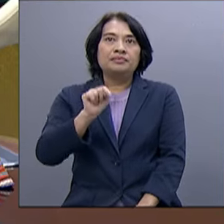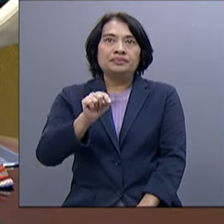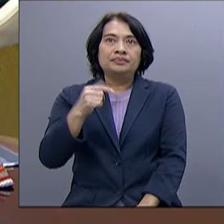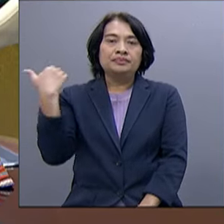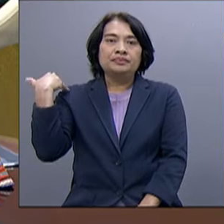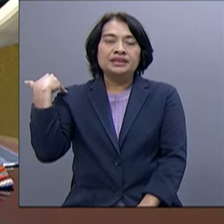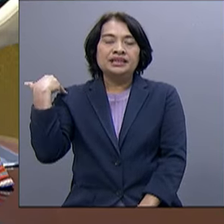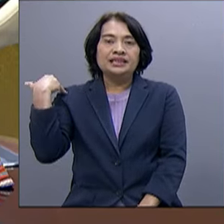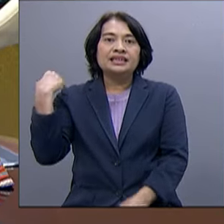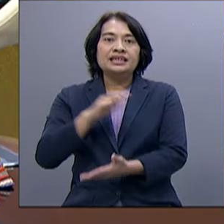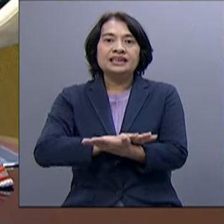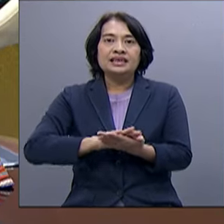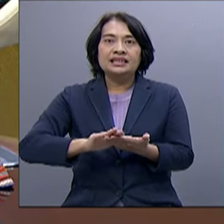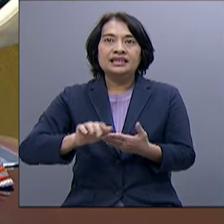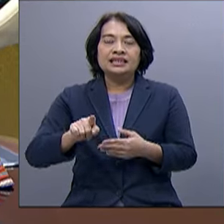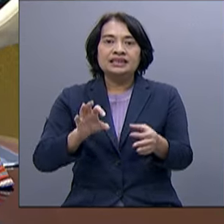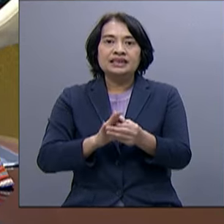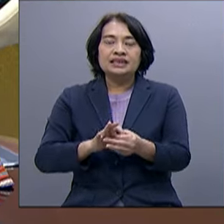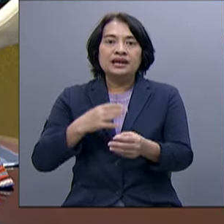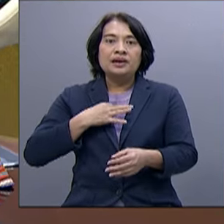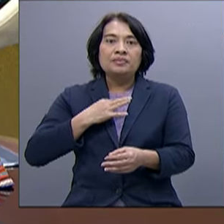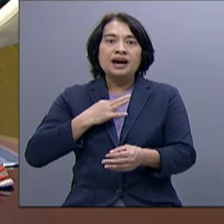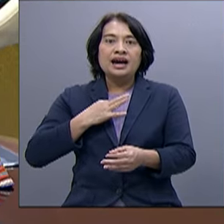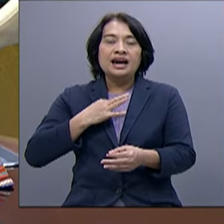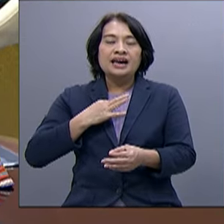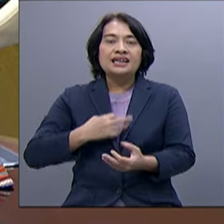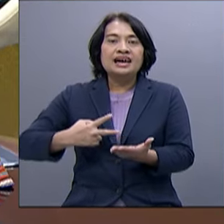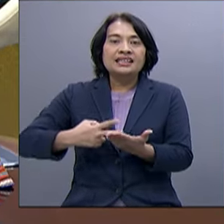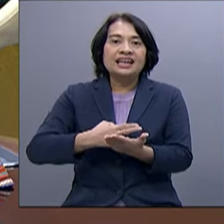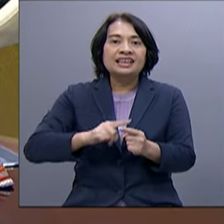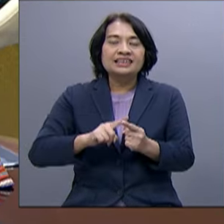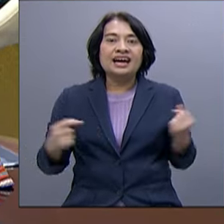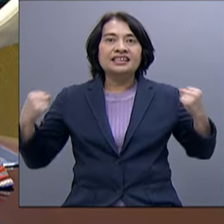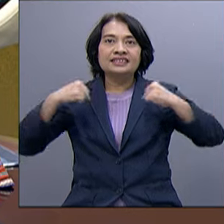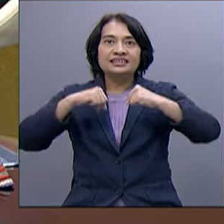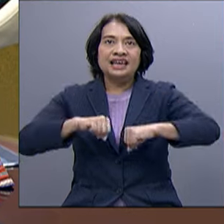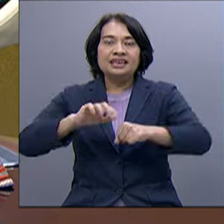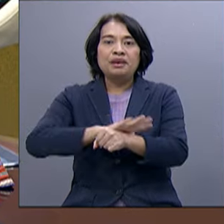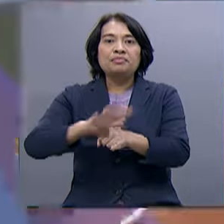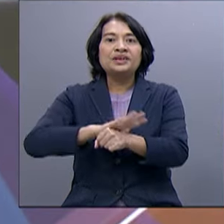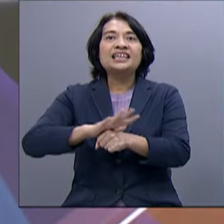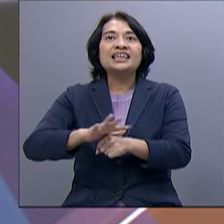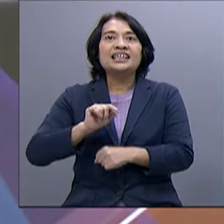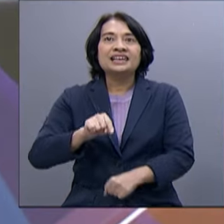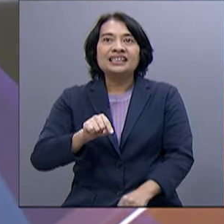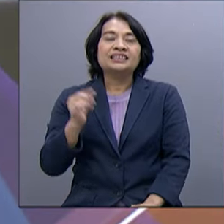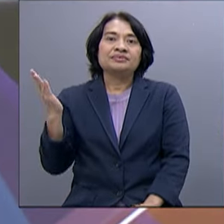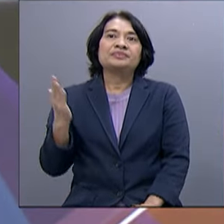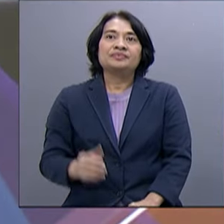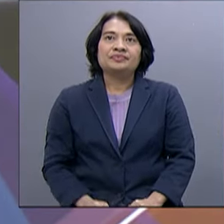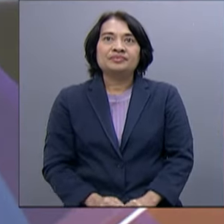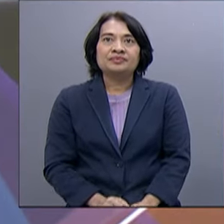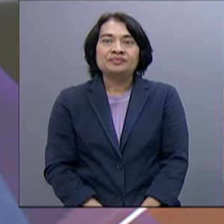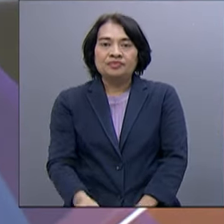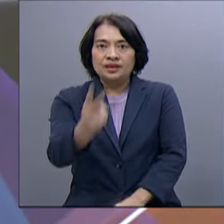นะคะแล้วก็คือตั้งใจตัดมาให้แบบพวกเราโดยเฉพาะคือใส่แบบเป๊ะๆ เลยค่ะคุณผู้ชมงั้นเดี๋ยวเราจะไปดู